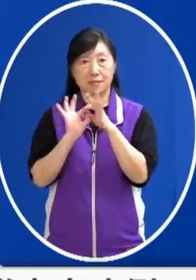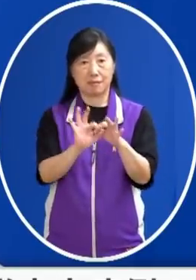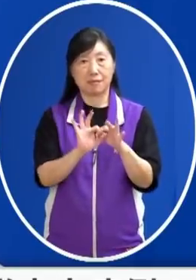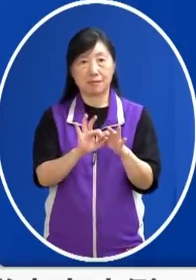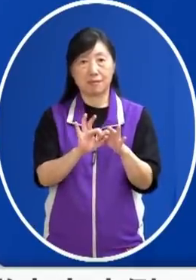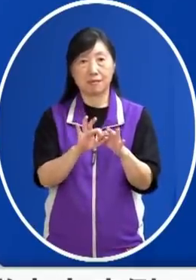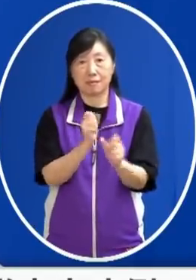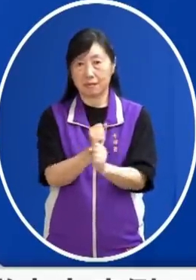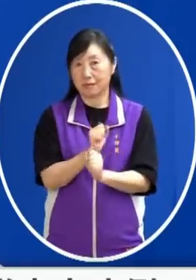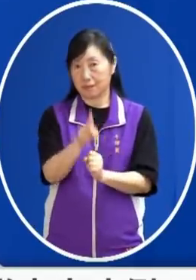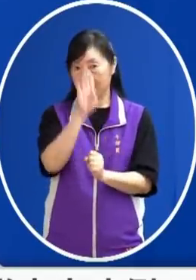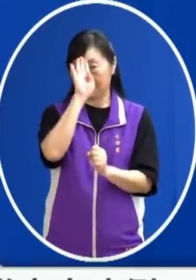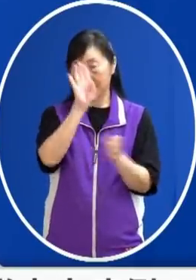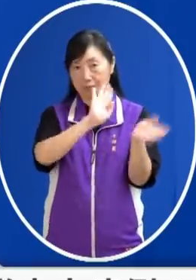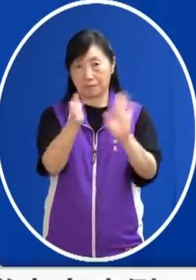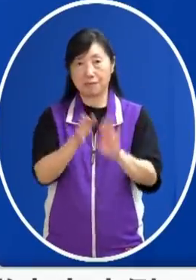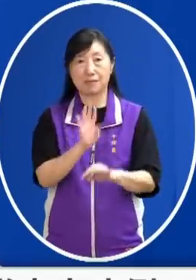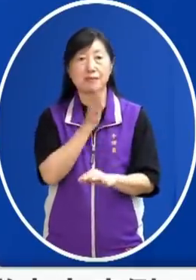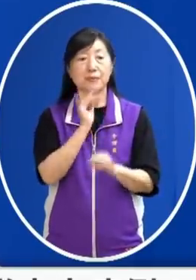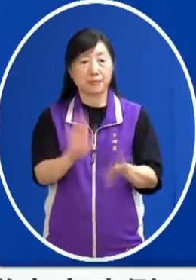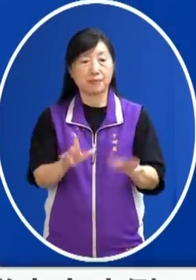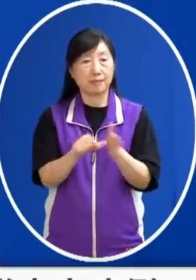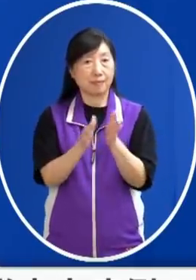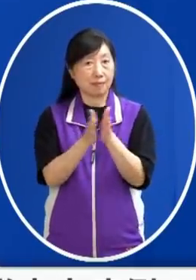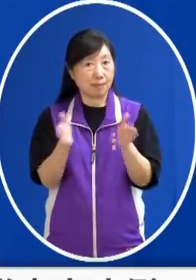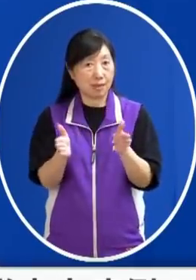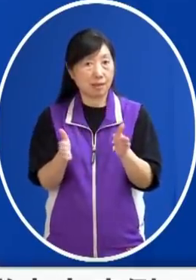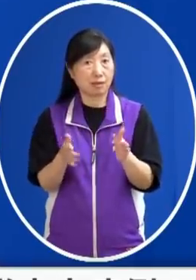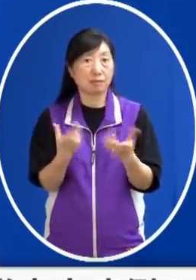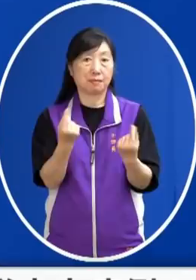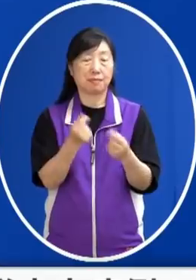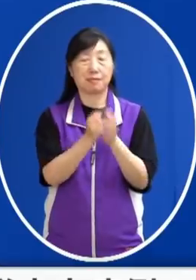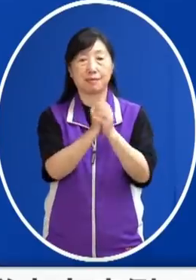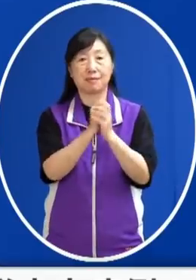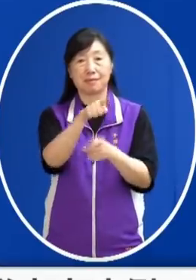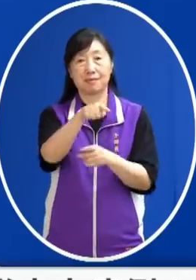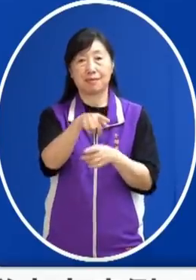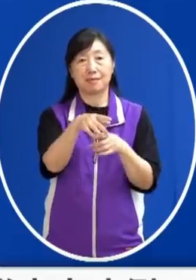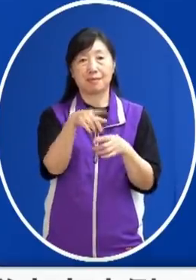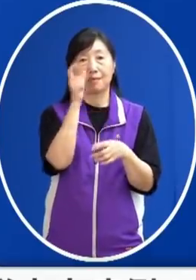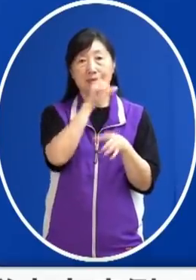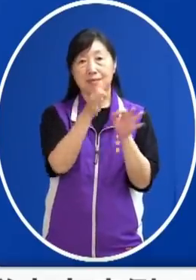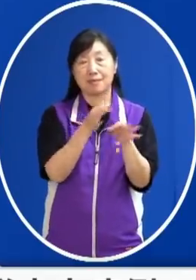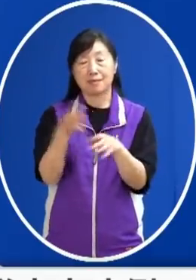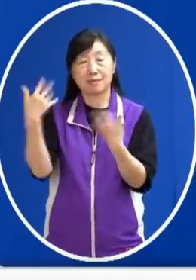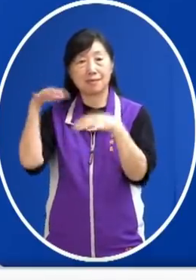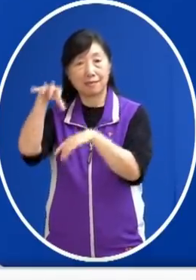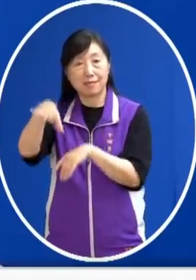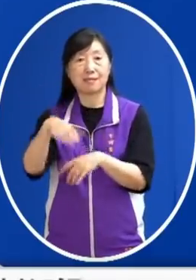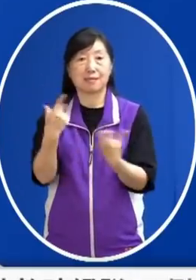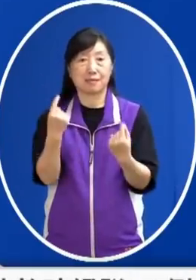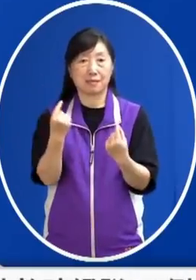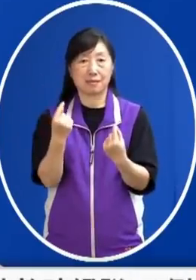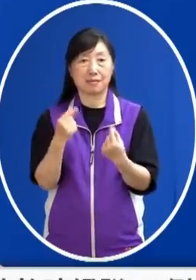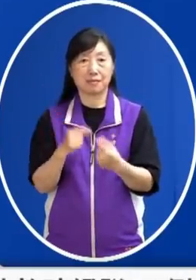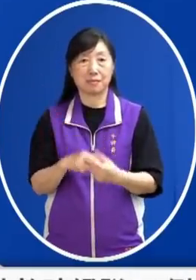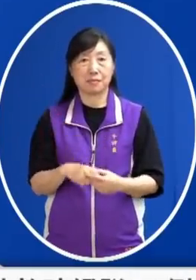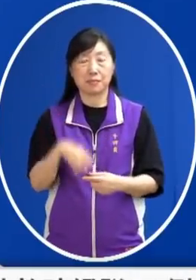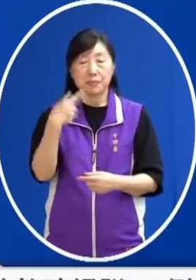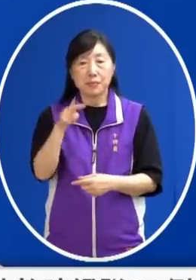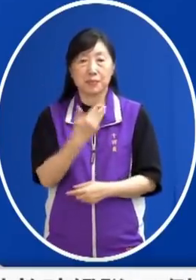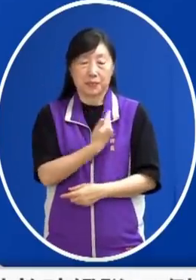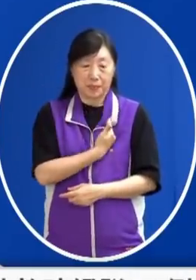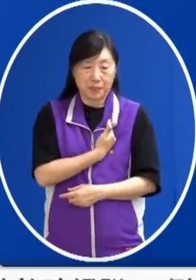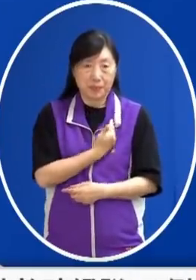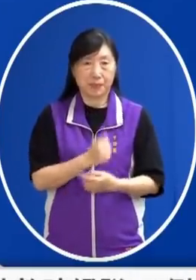情的。那但是现阶段我们还是要拜托这些业者，我们就继续大家一起再辛苦一